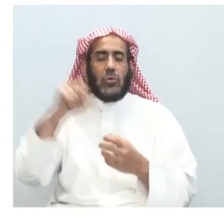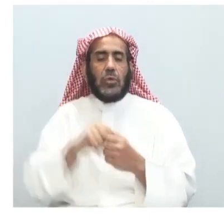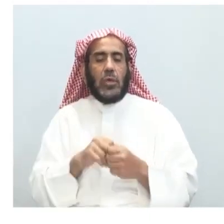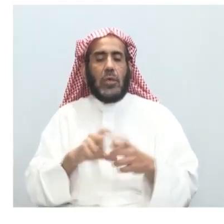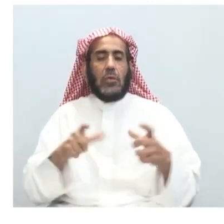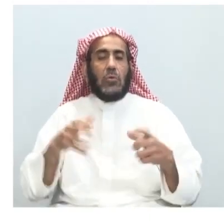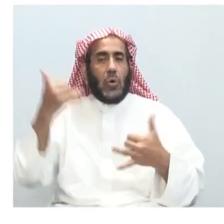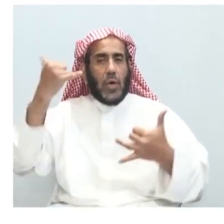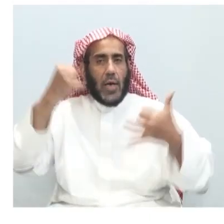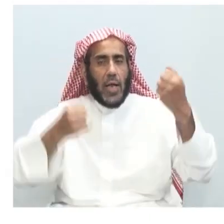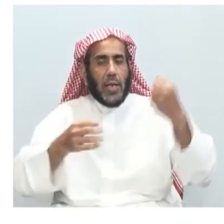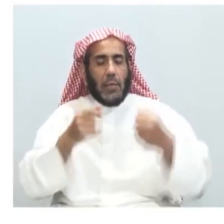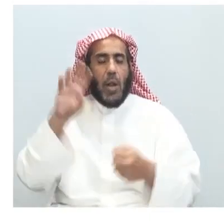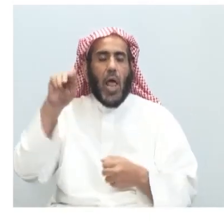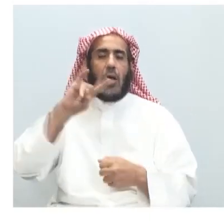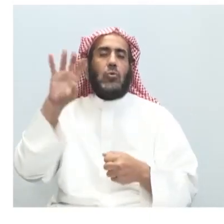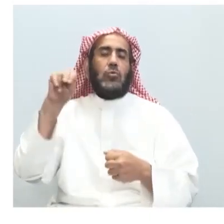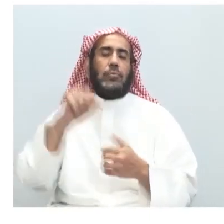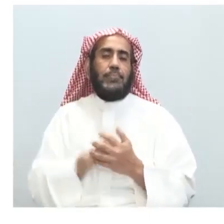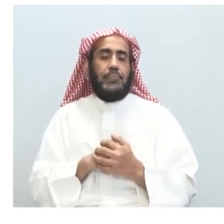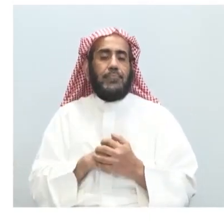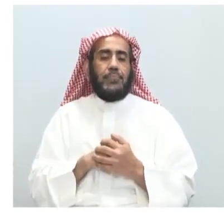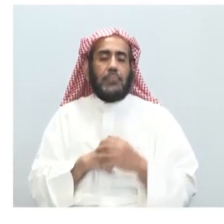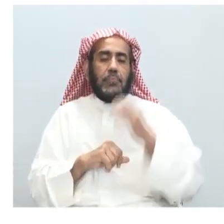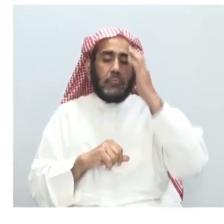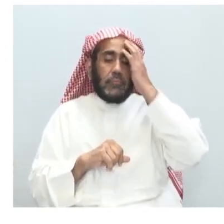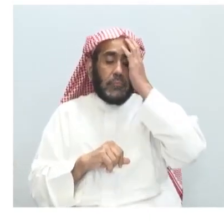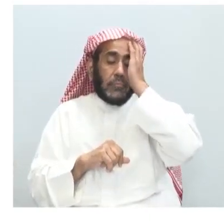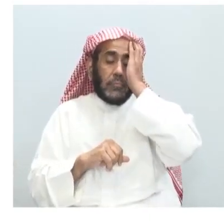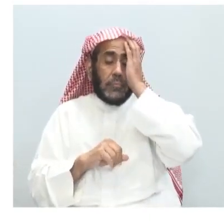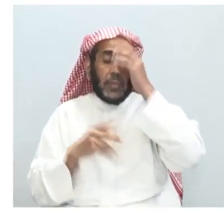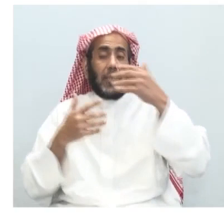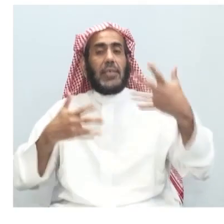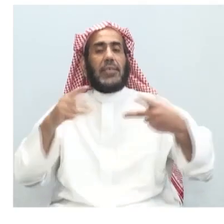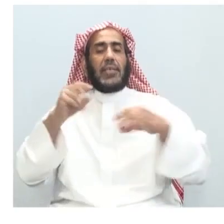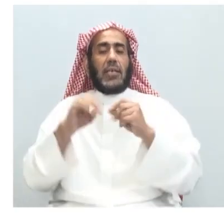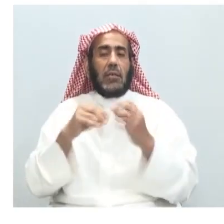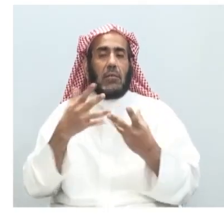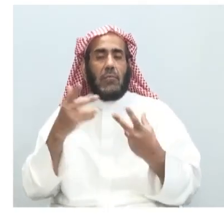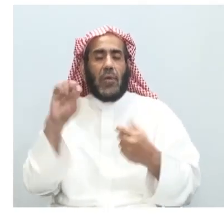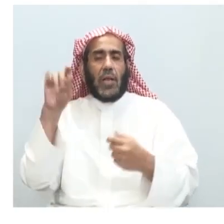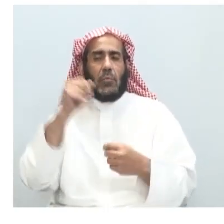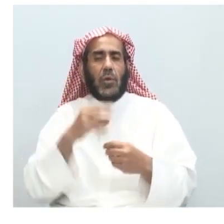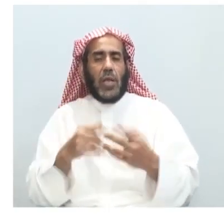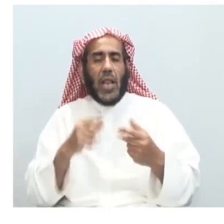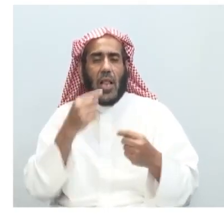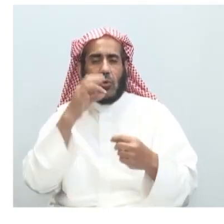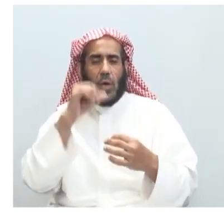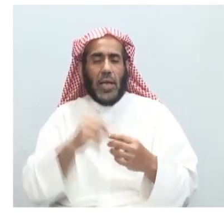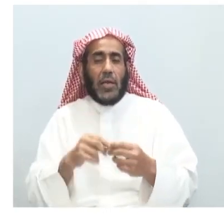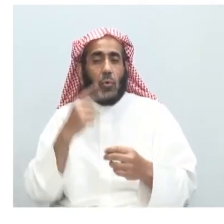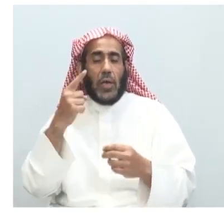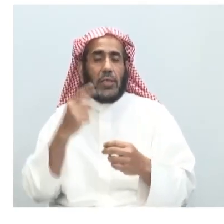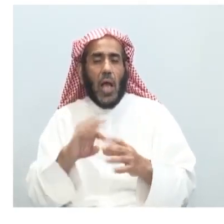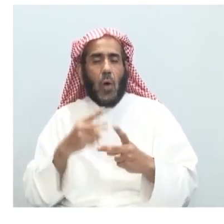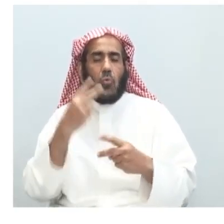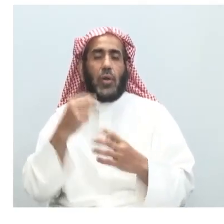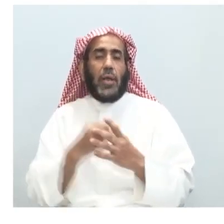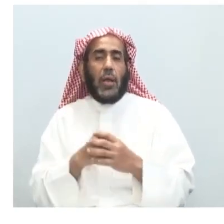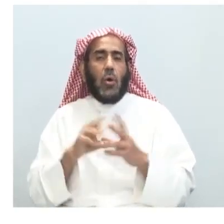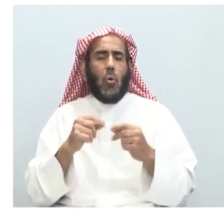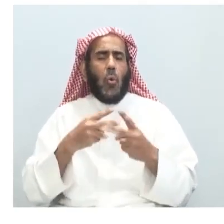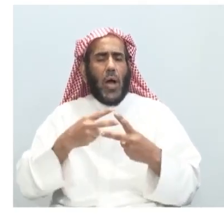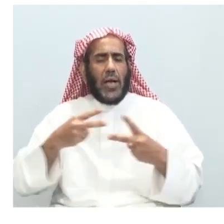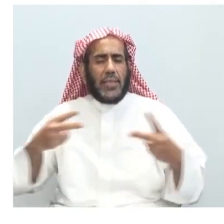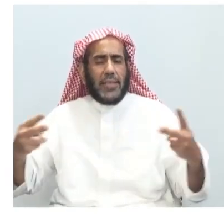سكر الحليب لاكتوز صنف الكربوهيدرات الاتيه الى سكريات احاديه او ثنائيه